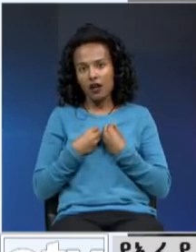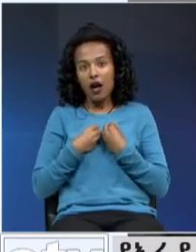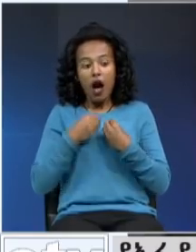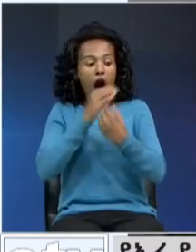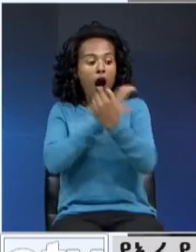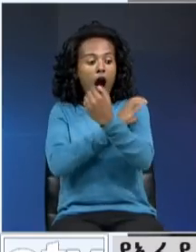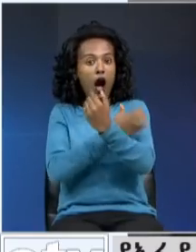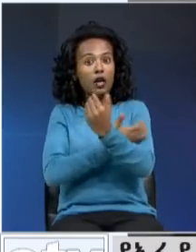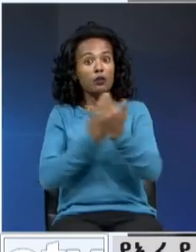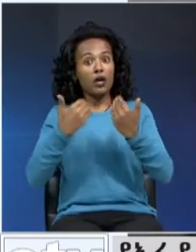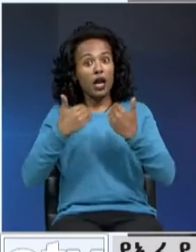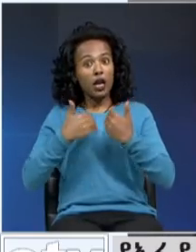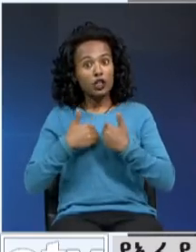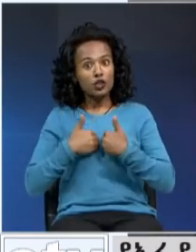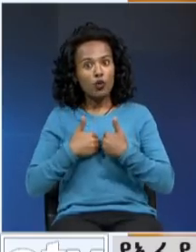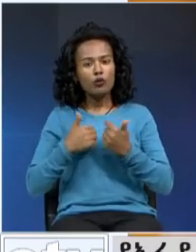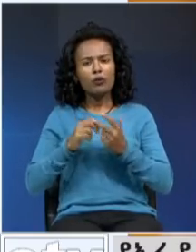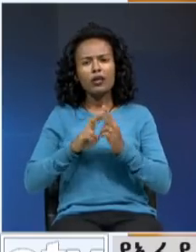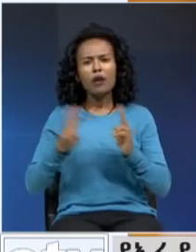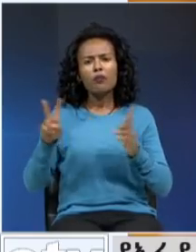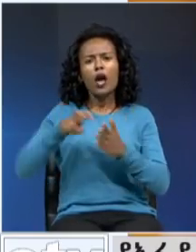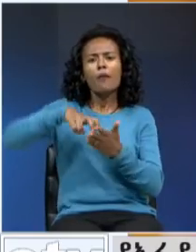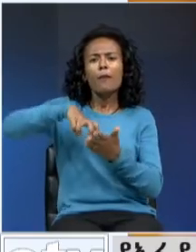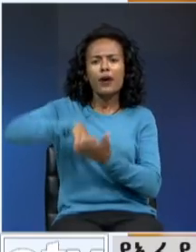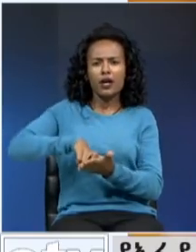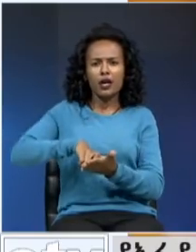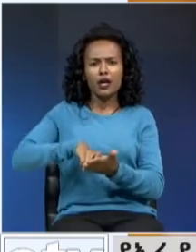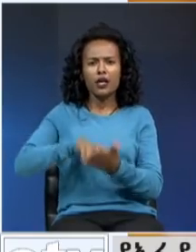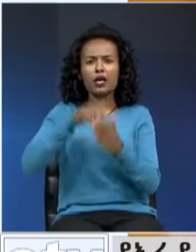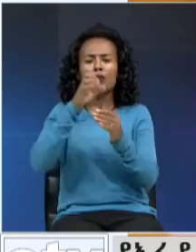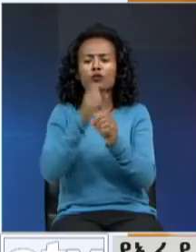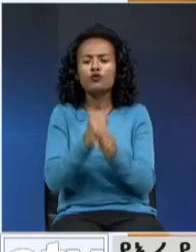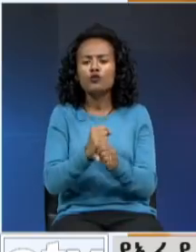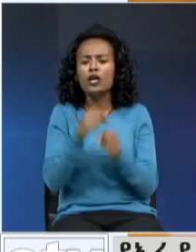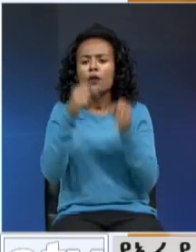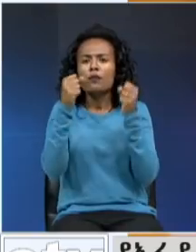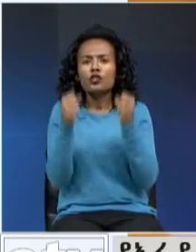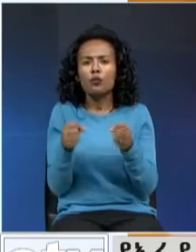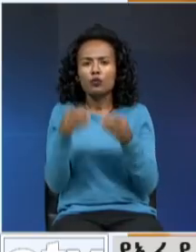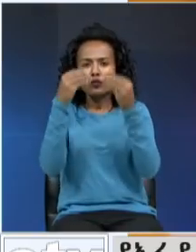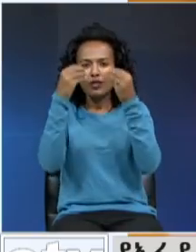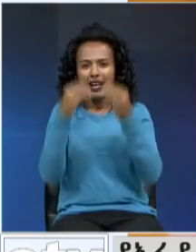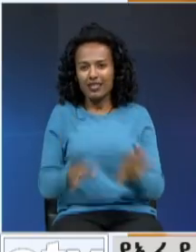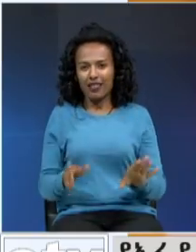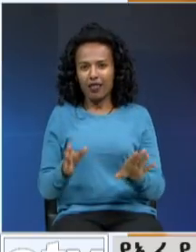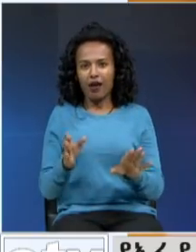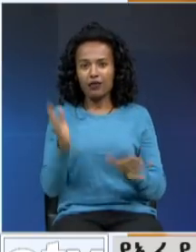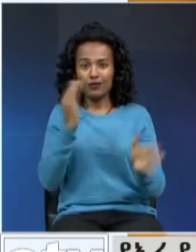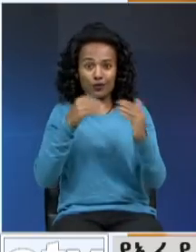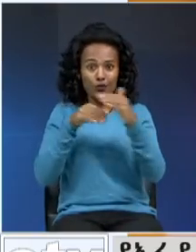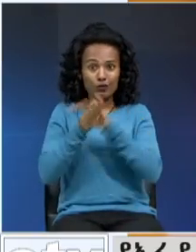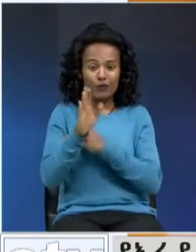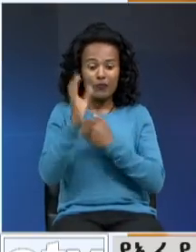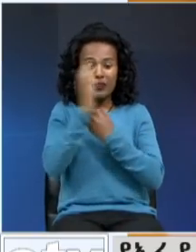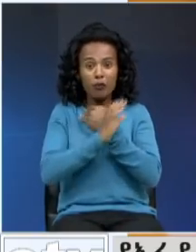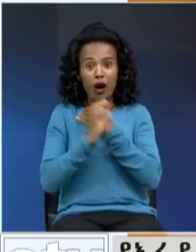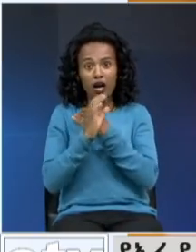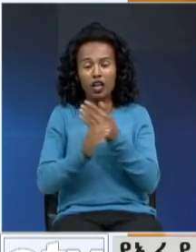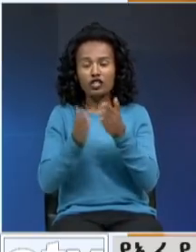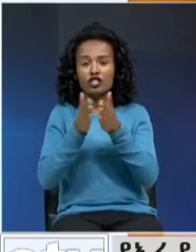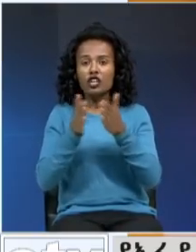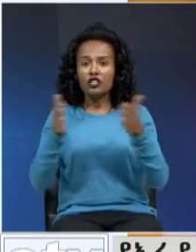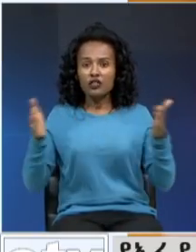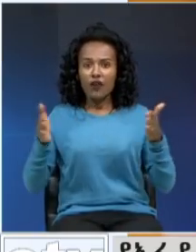አቅም ያላቸውን ያብረከረከ የሚይዙትን የሚጨብጡትን ያሳጣ ቫይረስ በሀገራችን